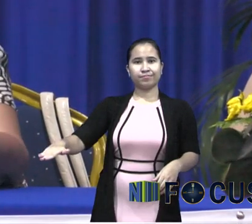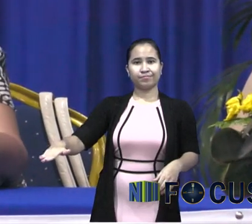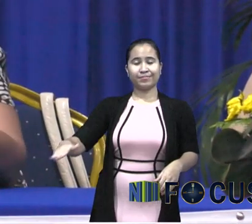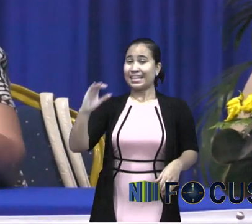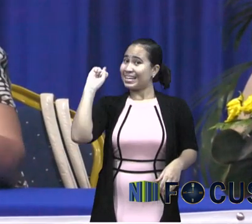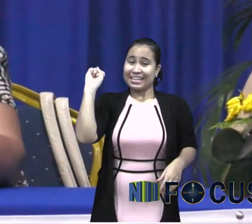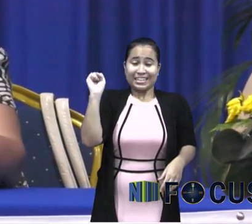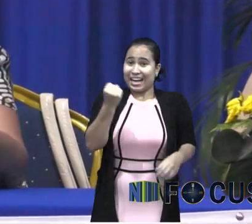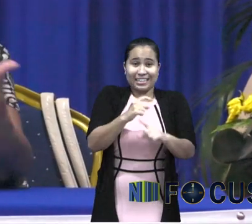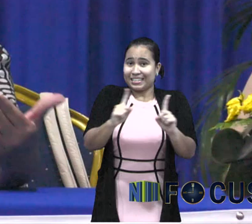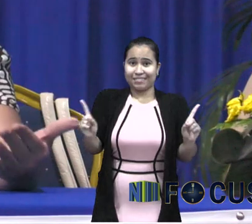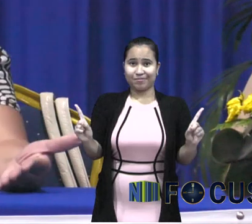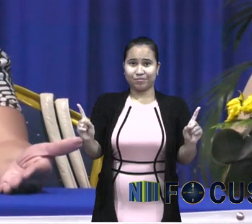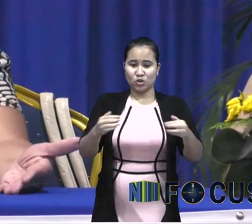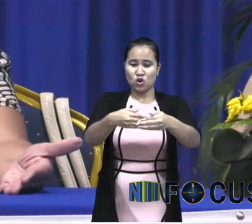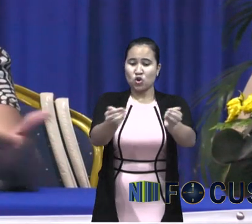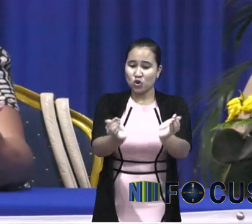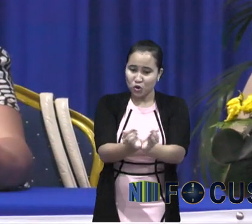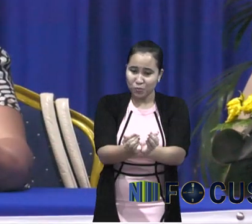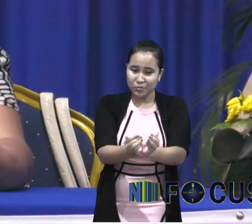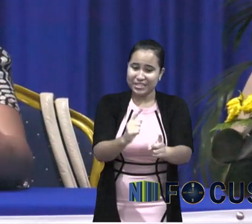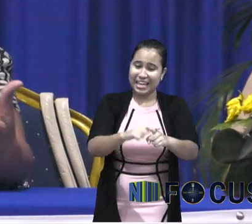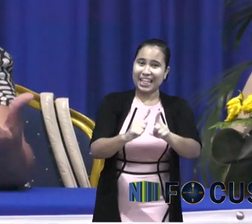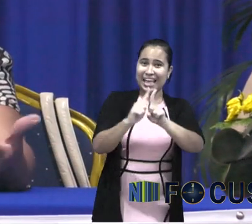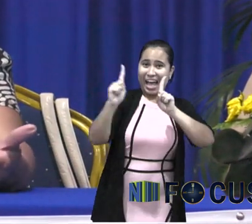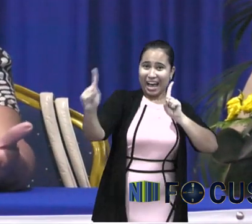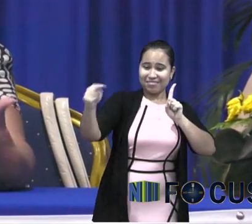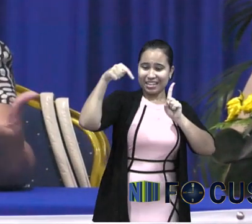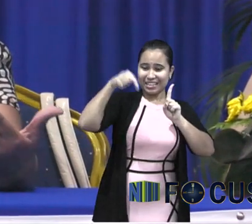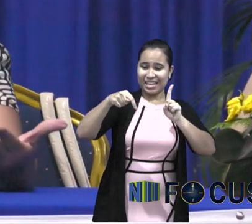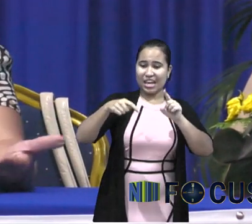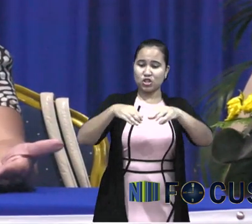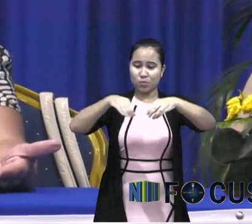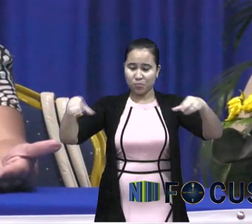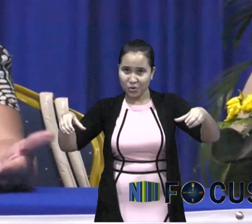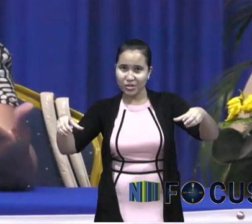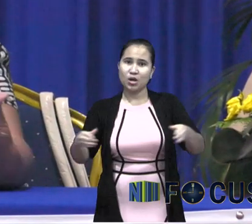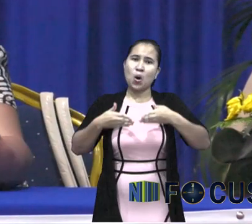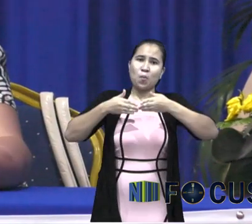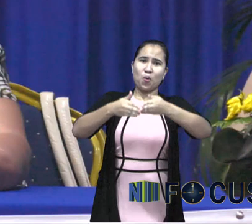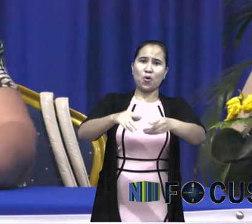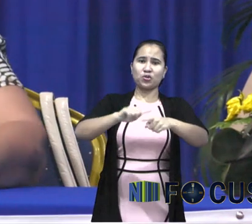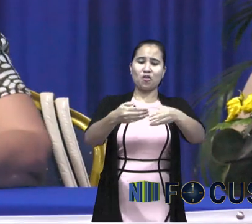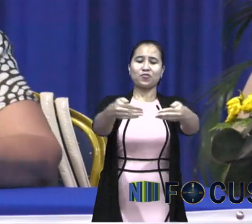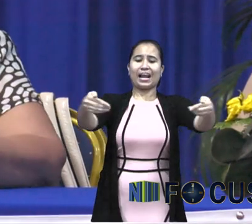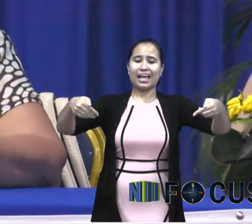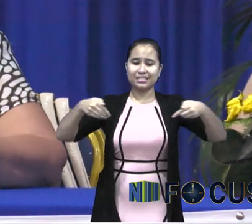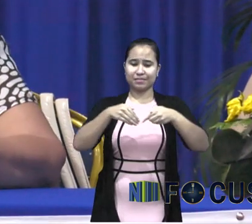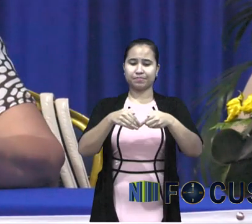Dat kan dus niet. Nog de groepjes, nog de afstand in de bus. Of in de boot. Of in de klas. De